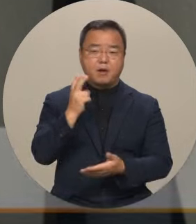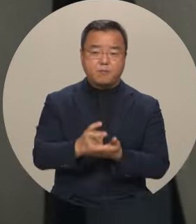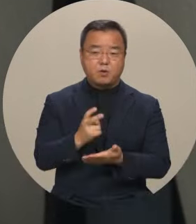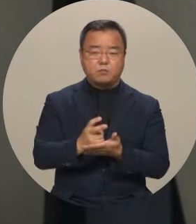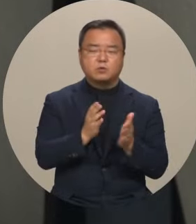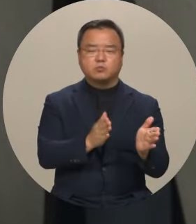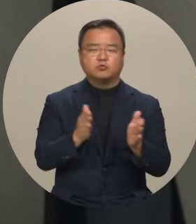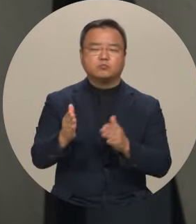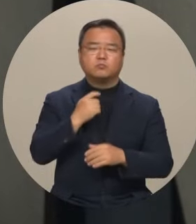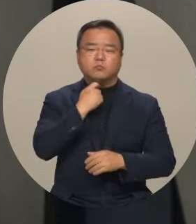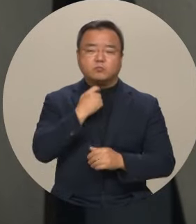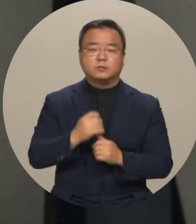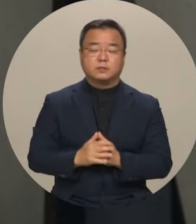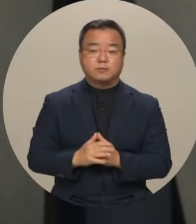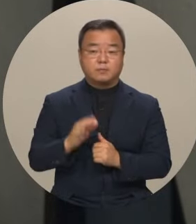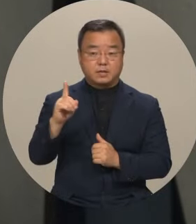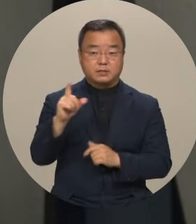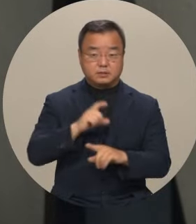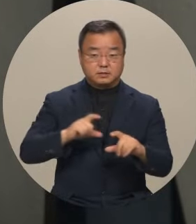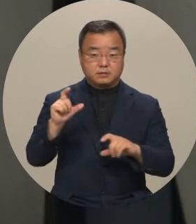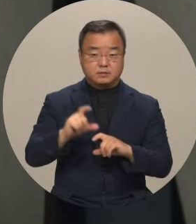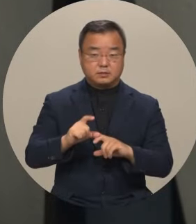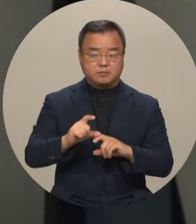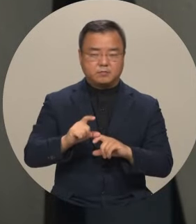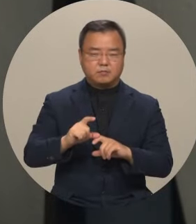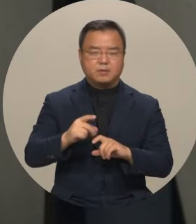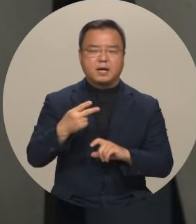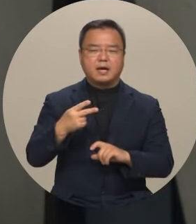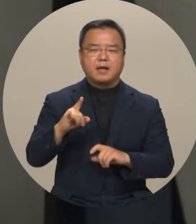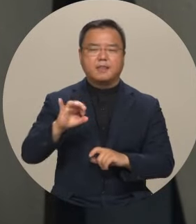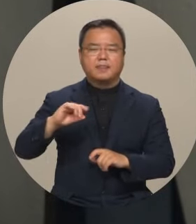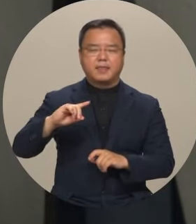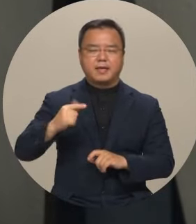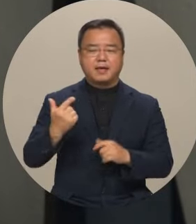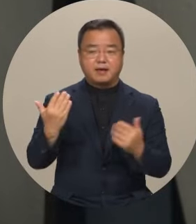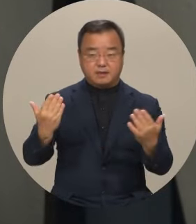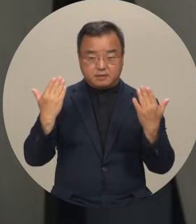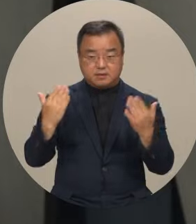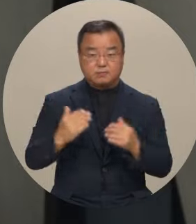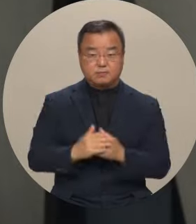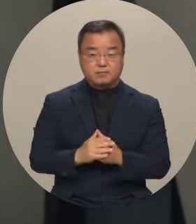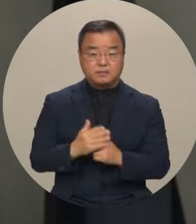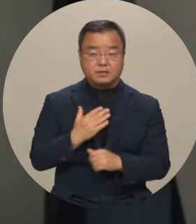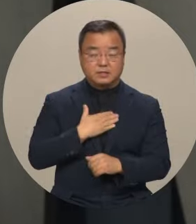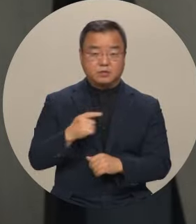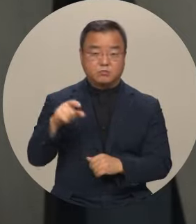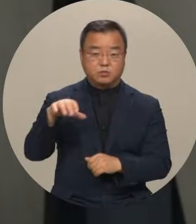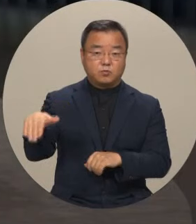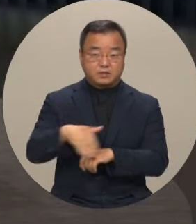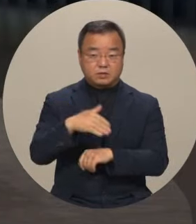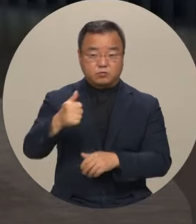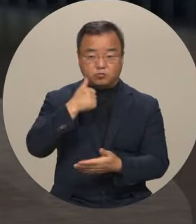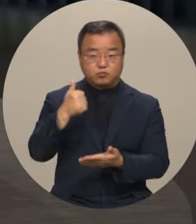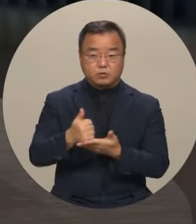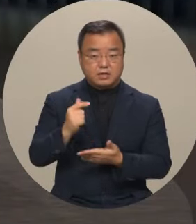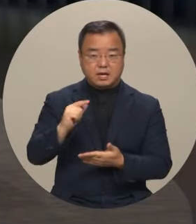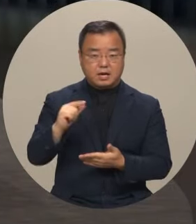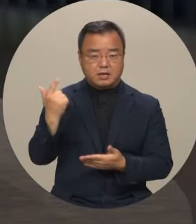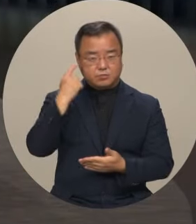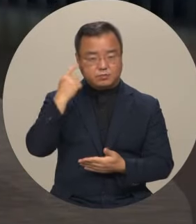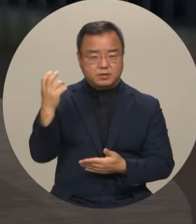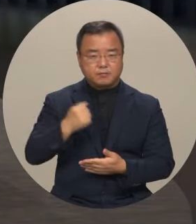하고요 굳이 또 한 가지 뽑자면 대한학교 있니다네 저는 대한학교 다니는게 죄는 아니라고 생각합니다